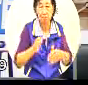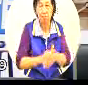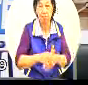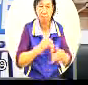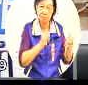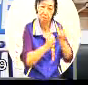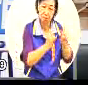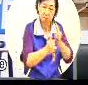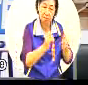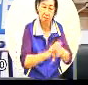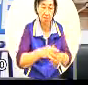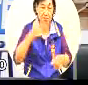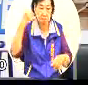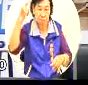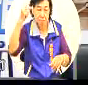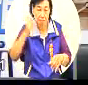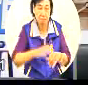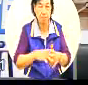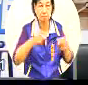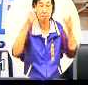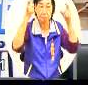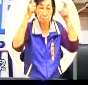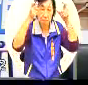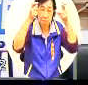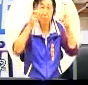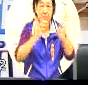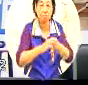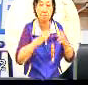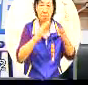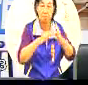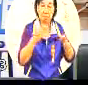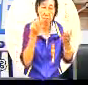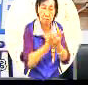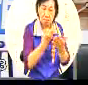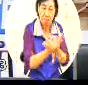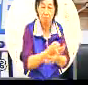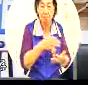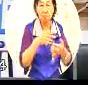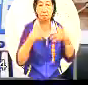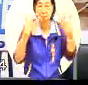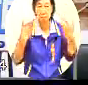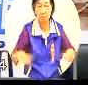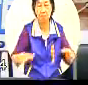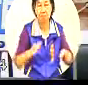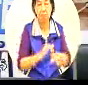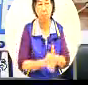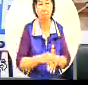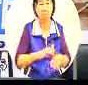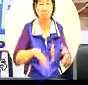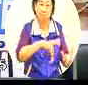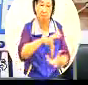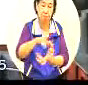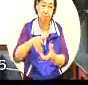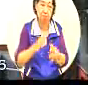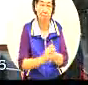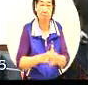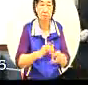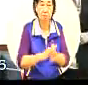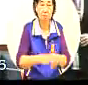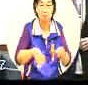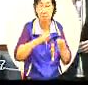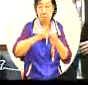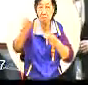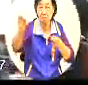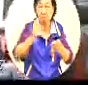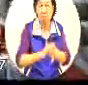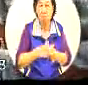为什么有这么多的缺失。世上最遥远的距离，我们就一起来看一看。本席希望